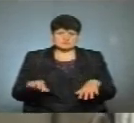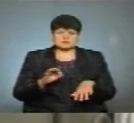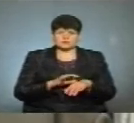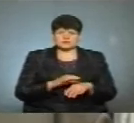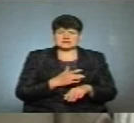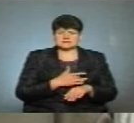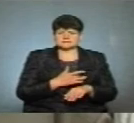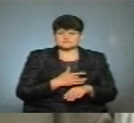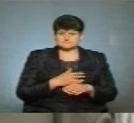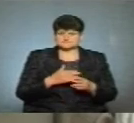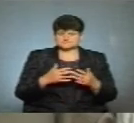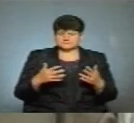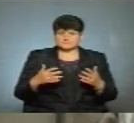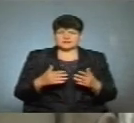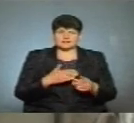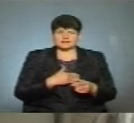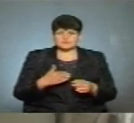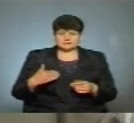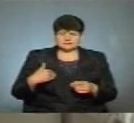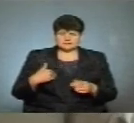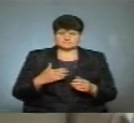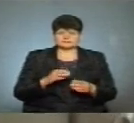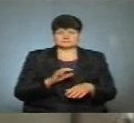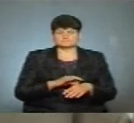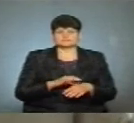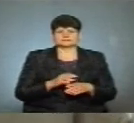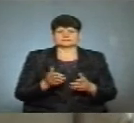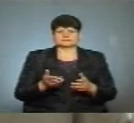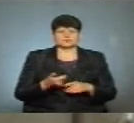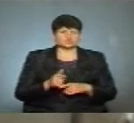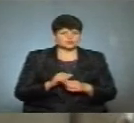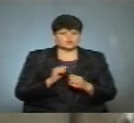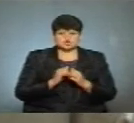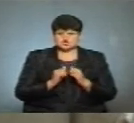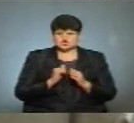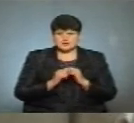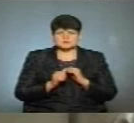серцево-судинної системи, захворювання легеневої системи дуже часто